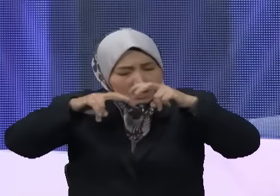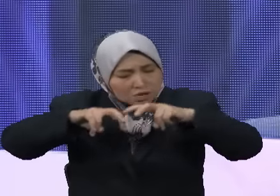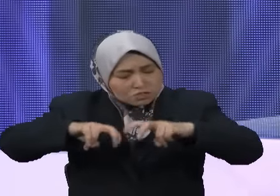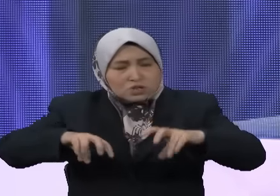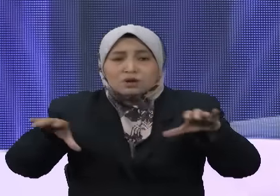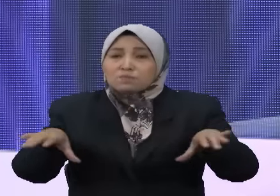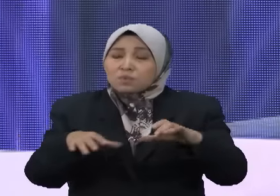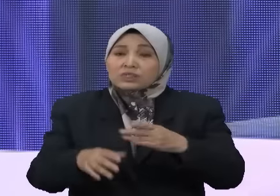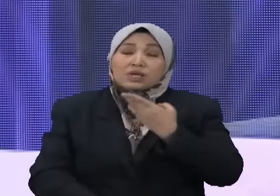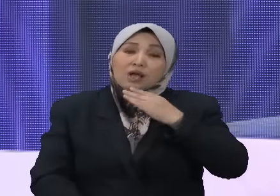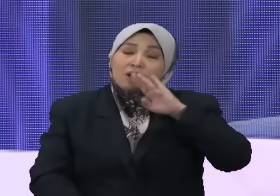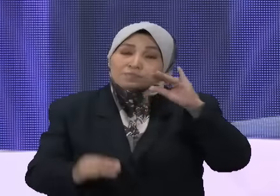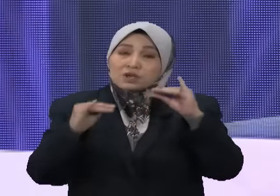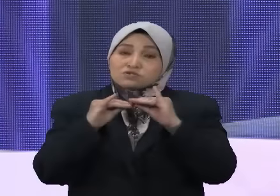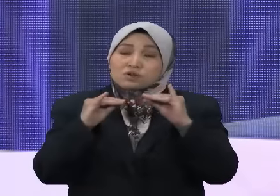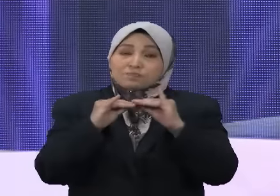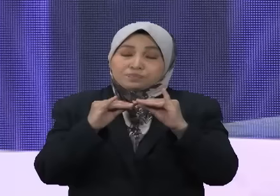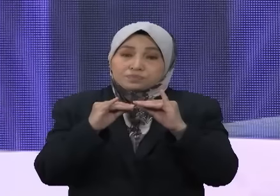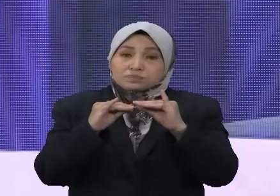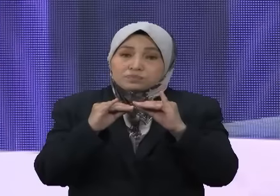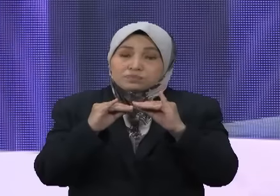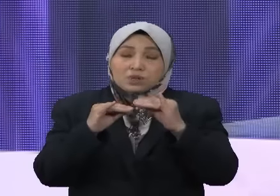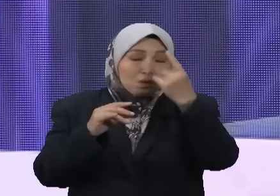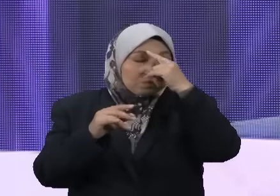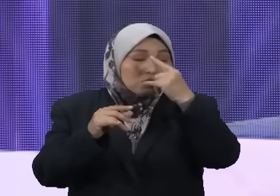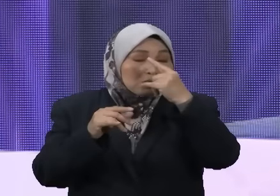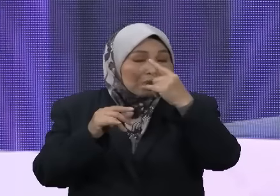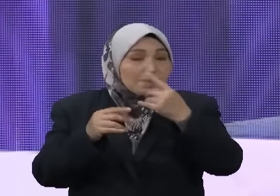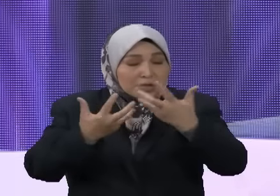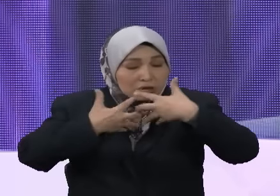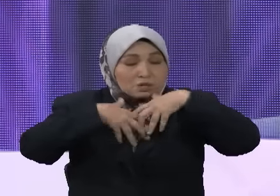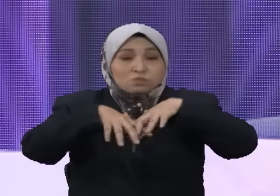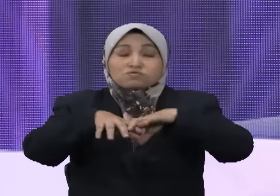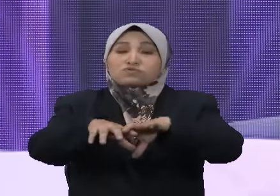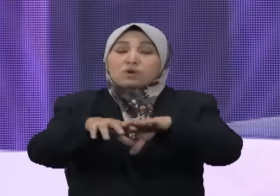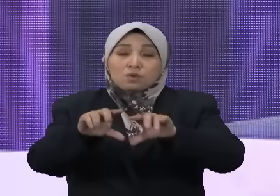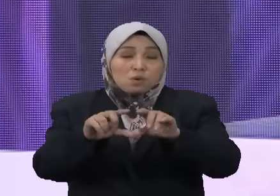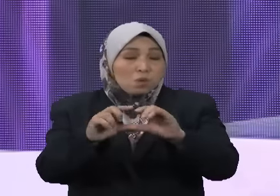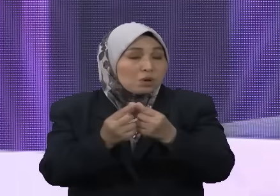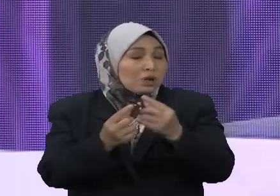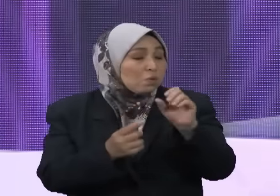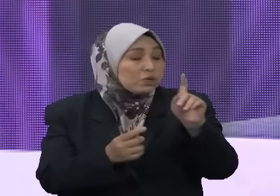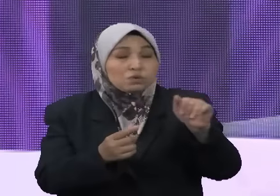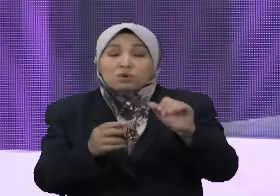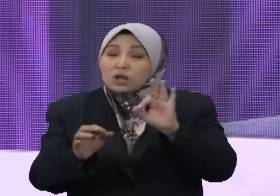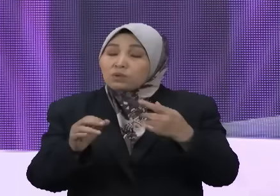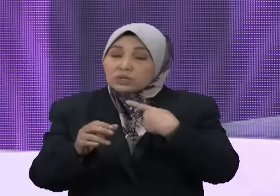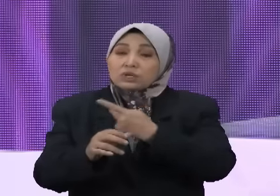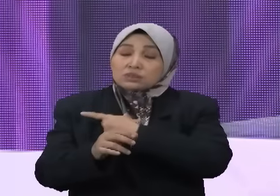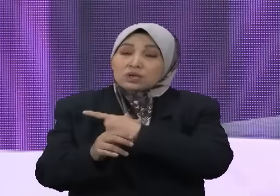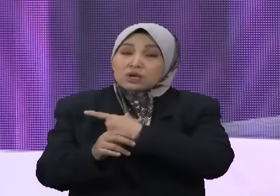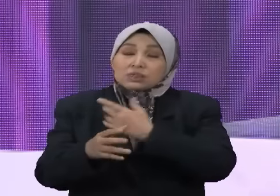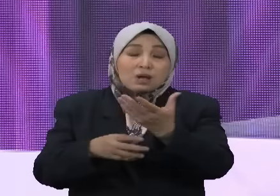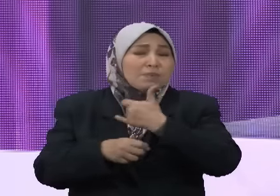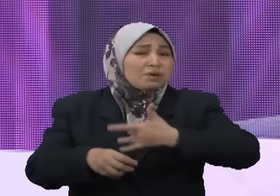dibuat Alhamdulillah di Universiti sains Islam Malaysia untuk nak menginklusifkan golongan okuno agar mereka juga kalau kita yalah kita